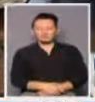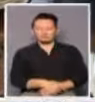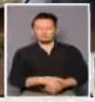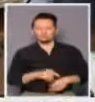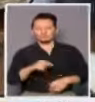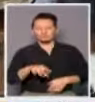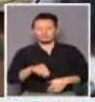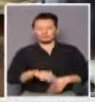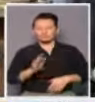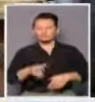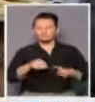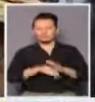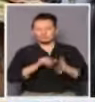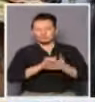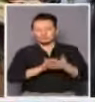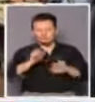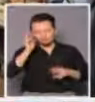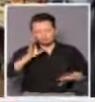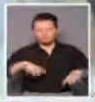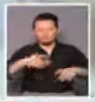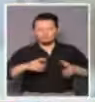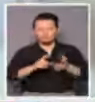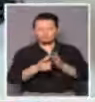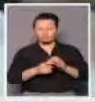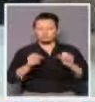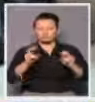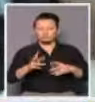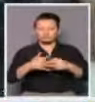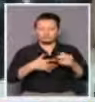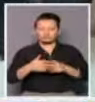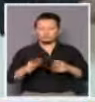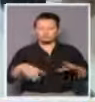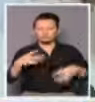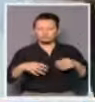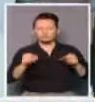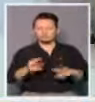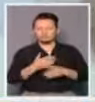Также здесь будет функционировать учебно-тренировочная комната для проведения практических тренингов по